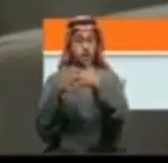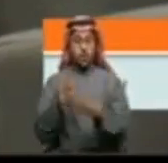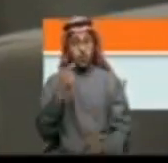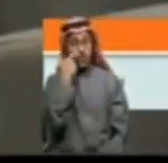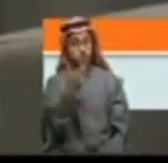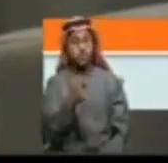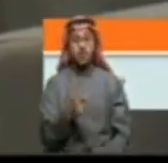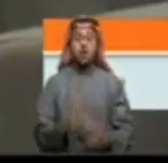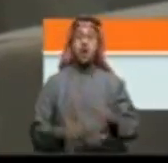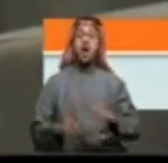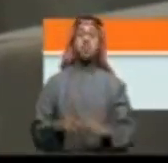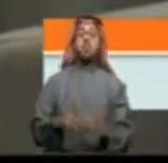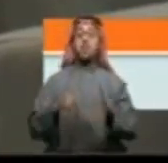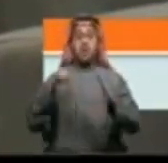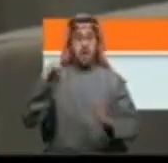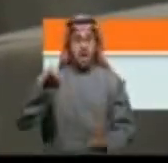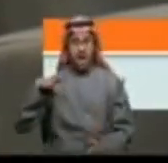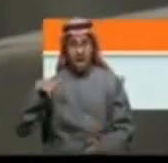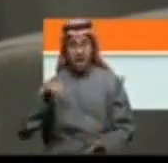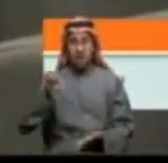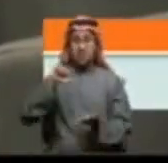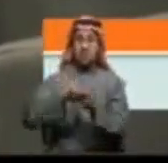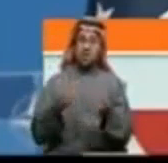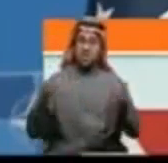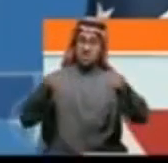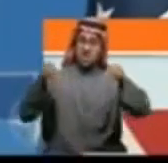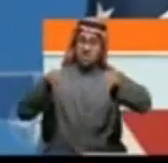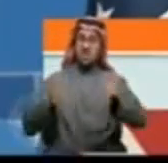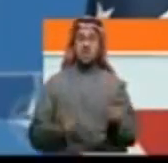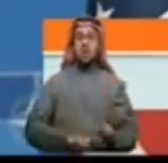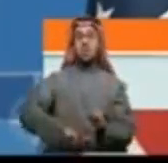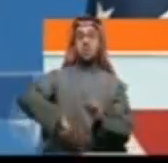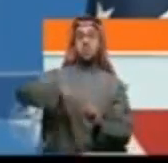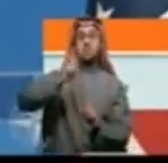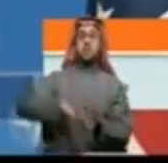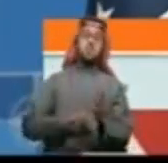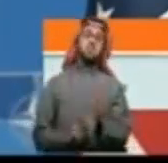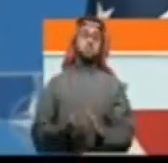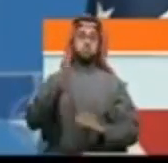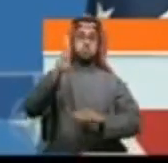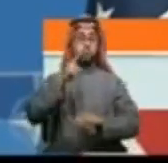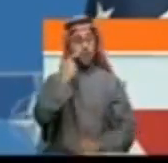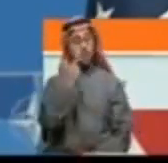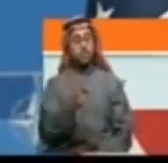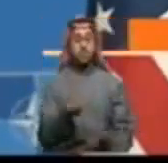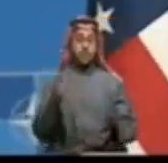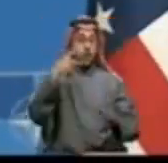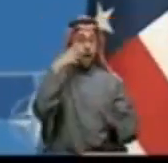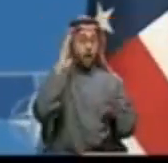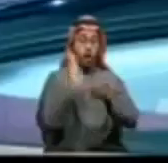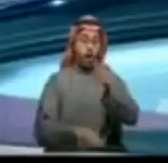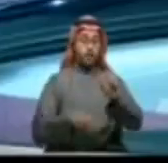الإطلاق الاستفزازية ستجلب المزيد من العزلة الاقتصادية والدبلوماسية للنظام الإيراني.